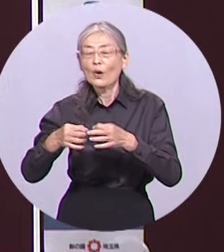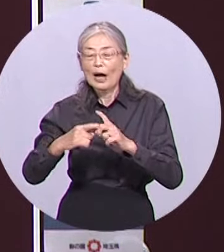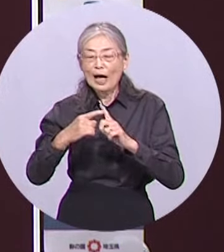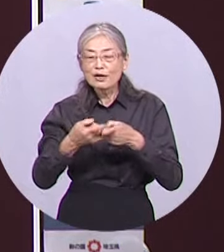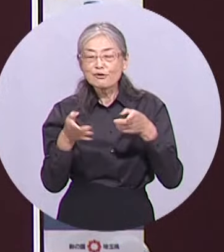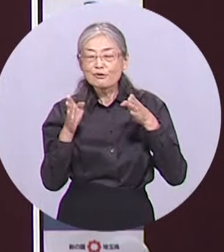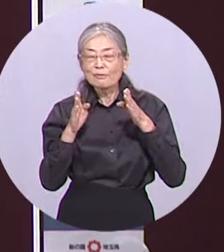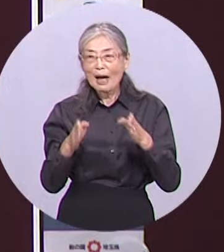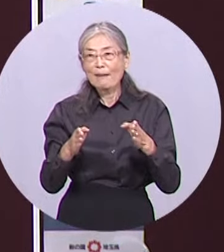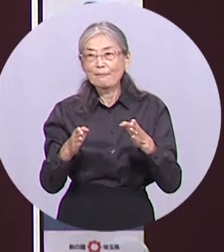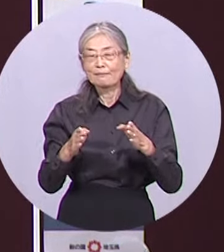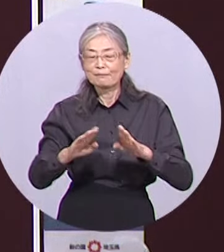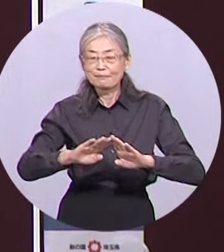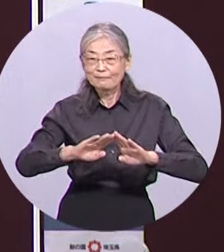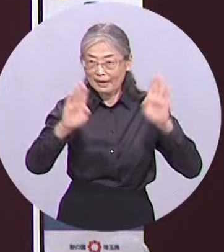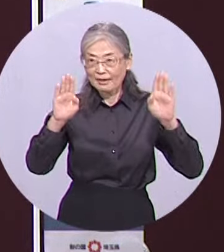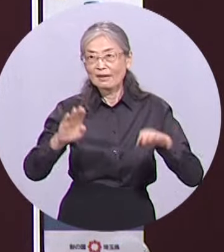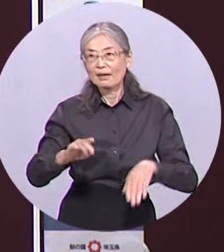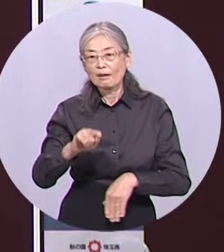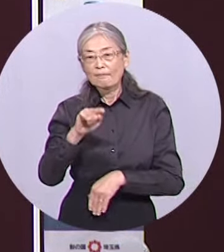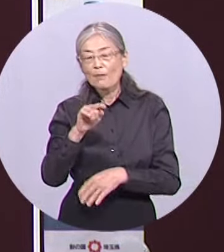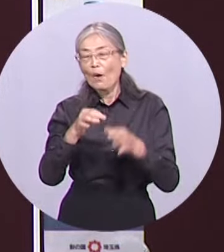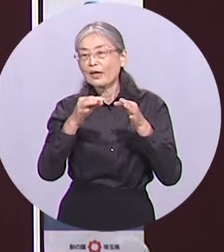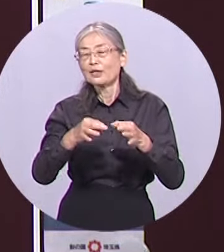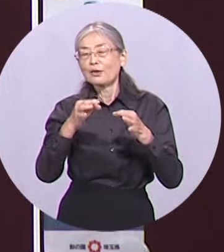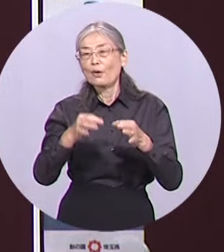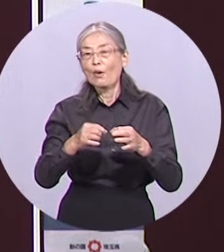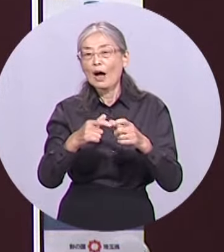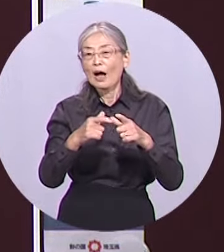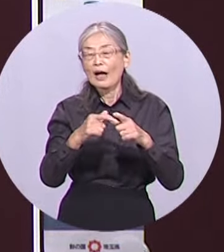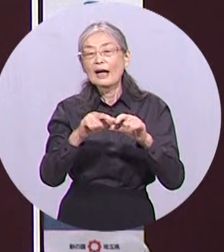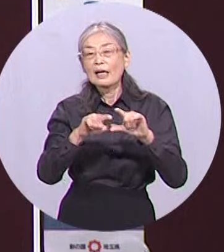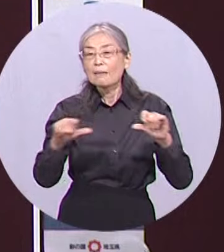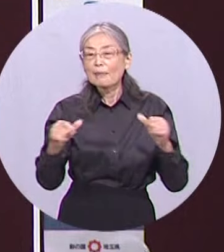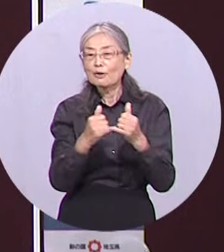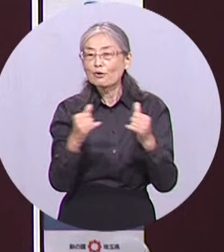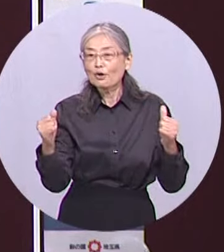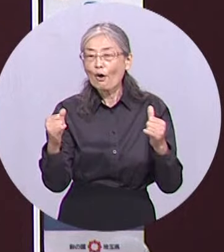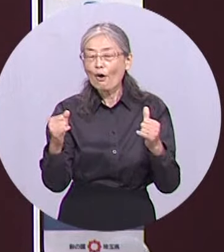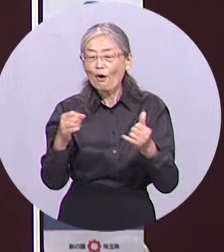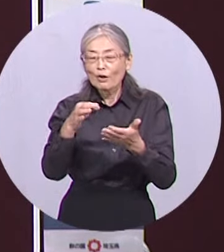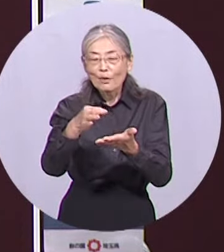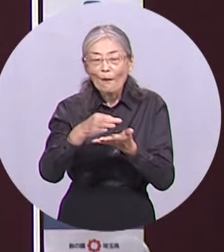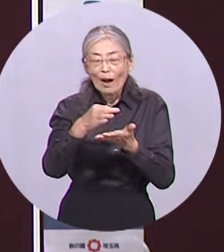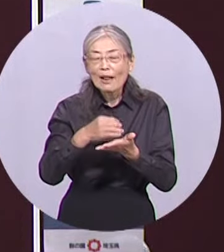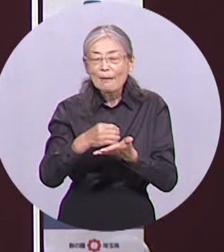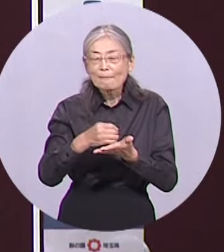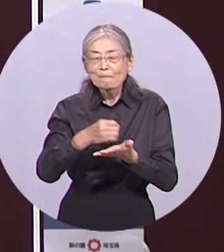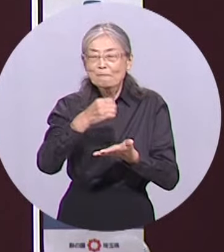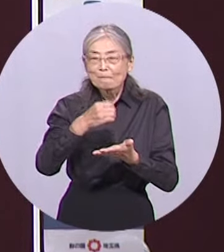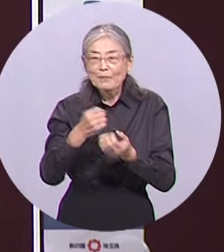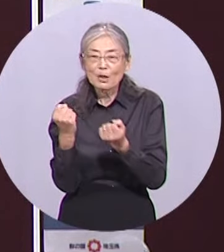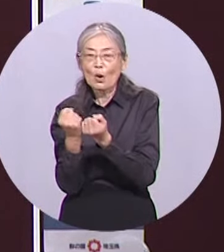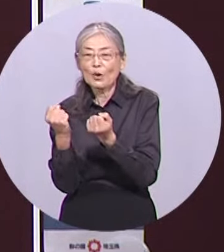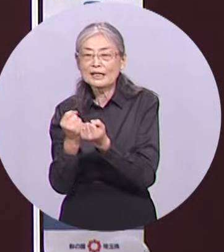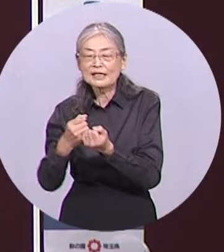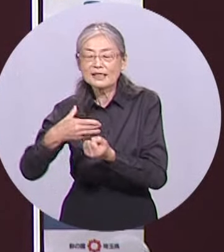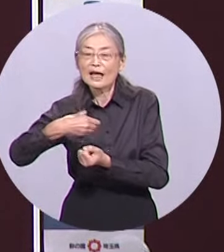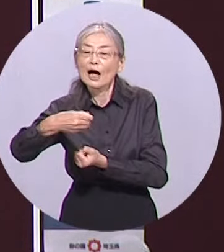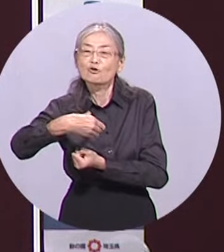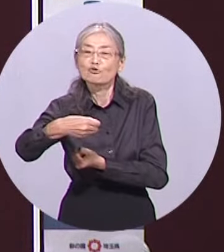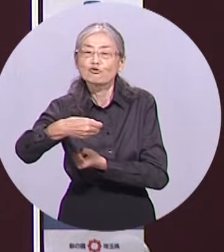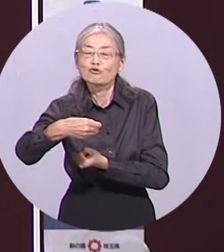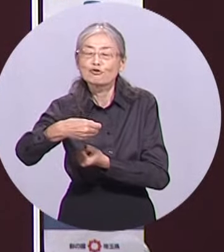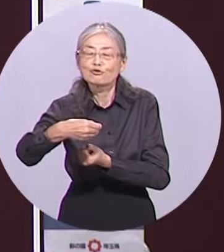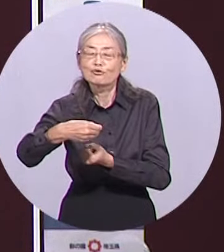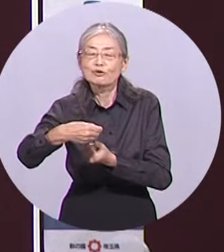します。クロス銀行は庶民の積み立てをもとに道義を重んじた貸し付け、そして利益の一部